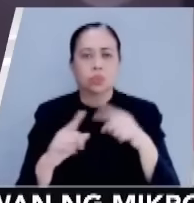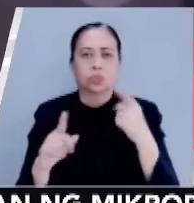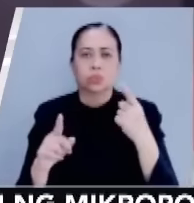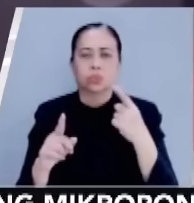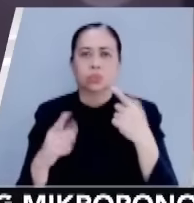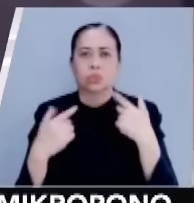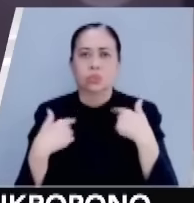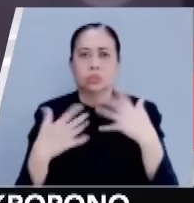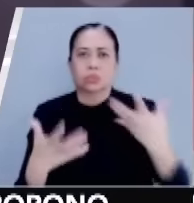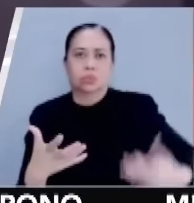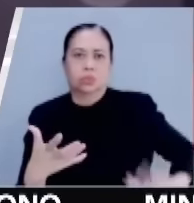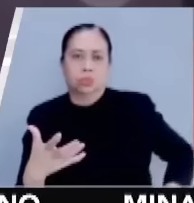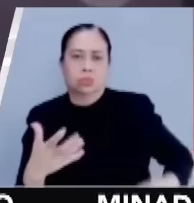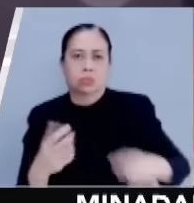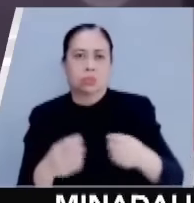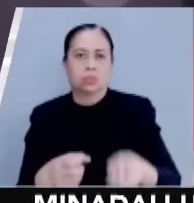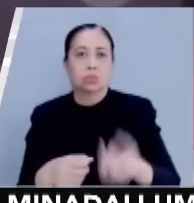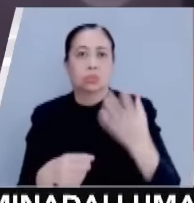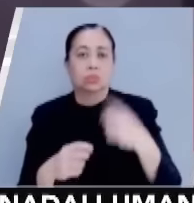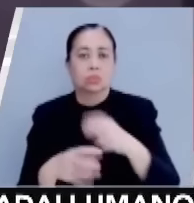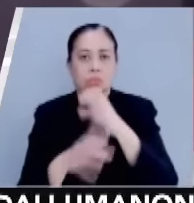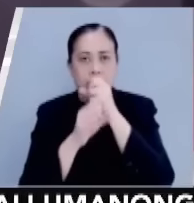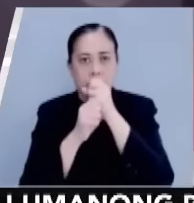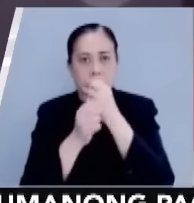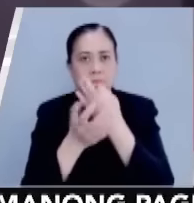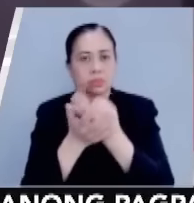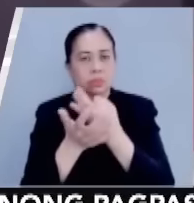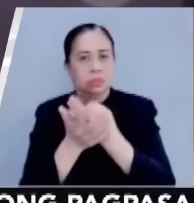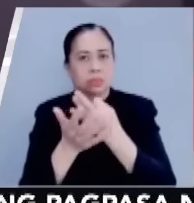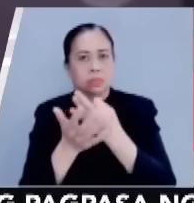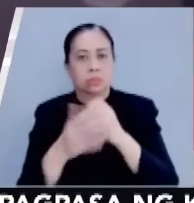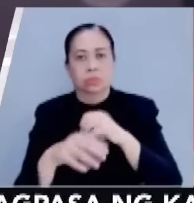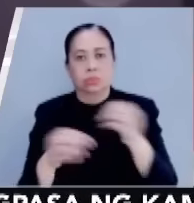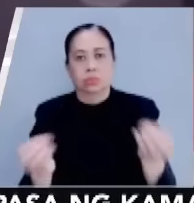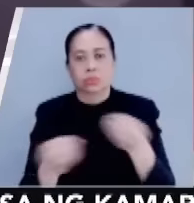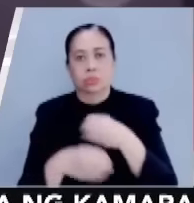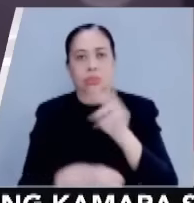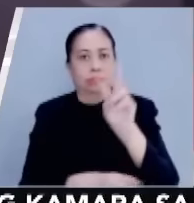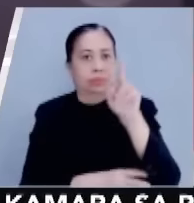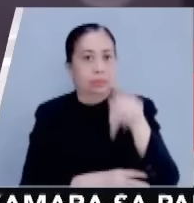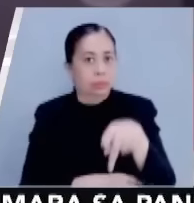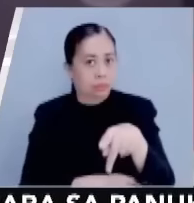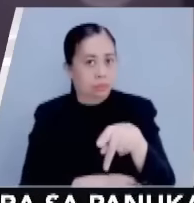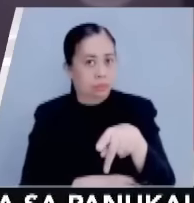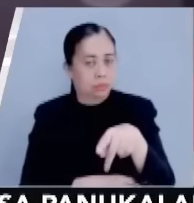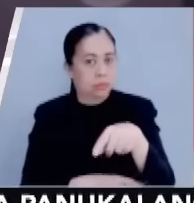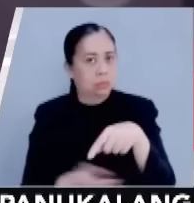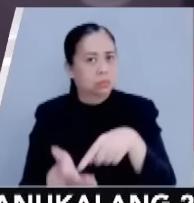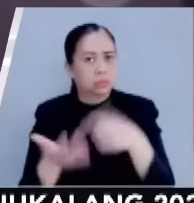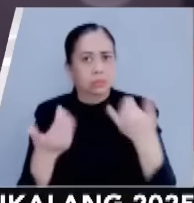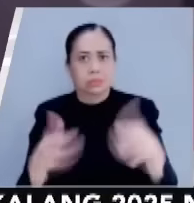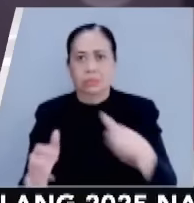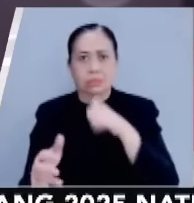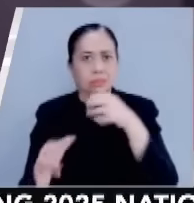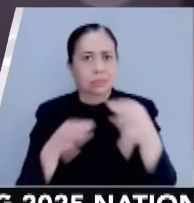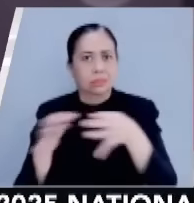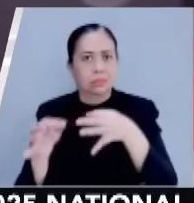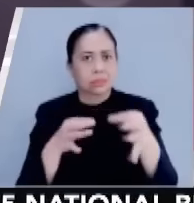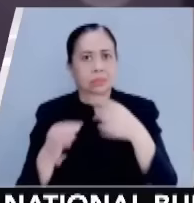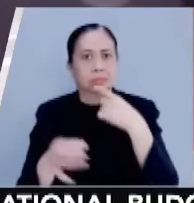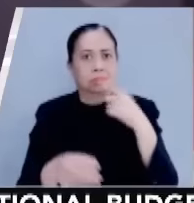plunder ang halaga ng confidential fund ng Office of the Vice President na di pa na ipaliliwanag ayon sa isang